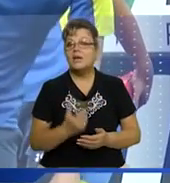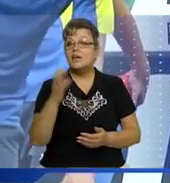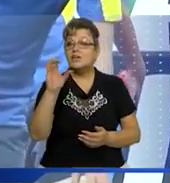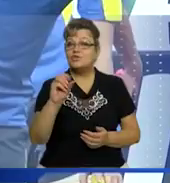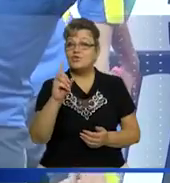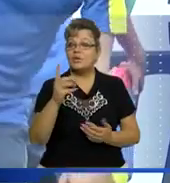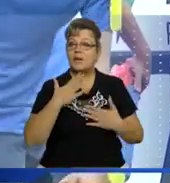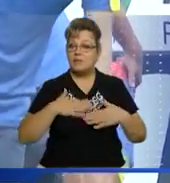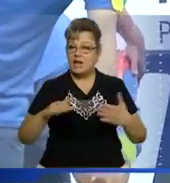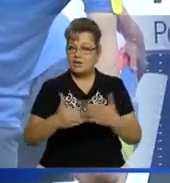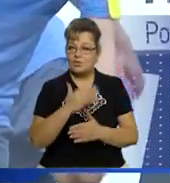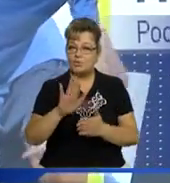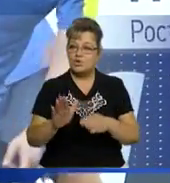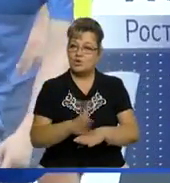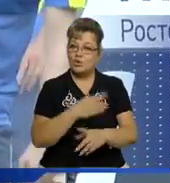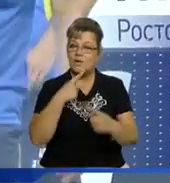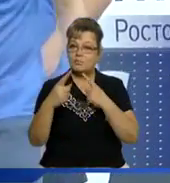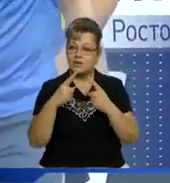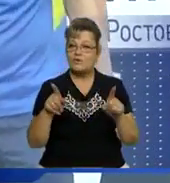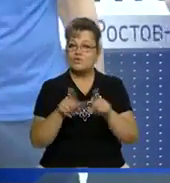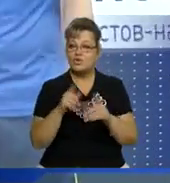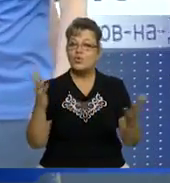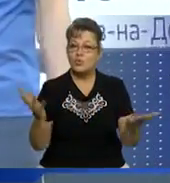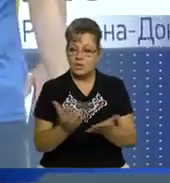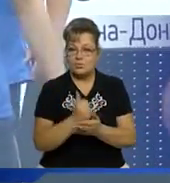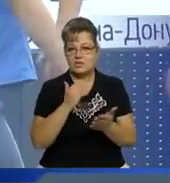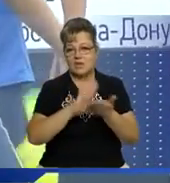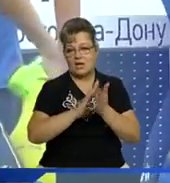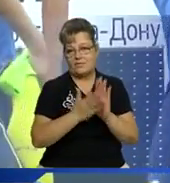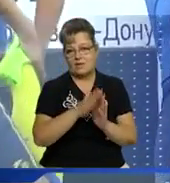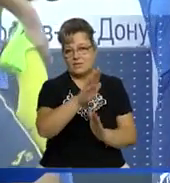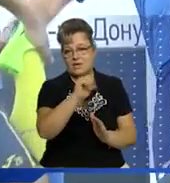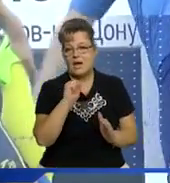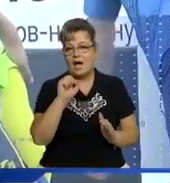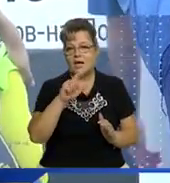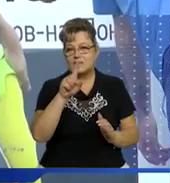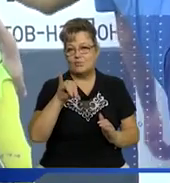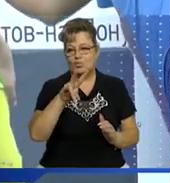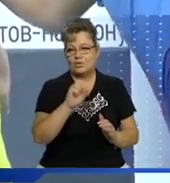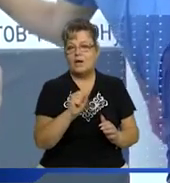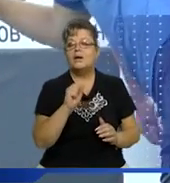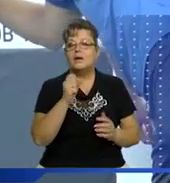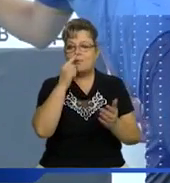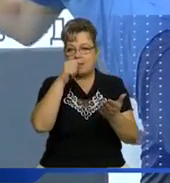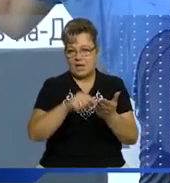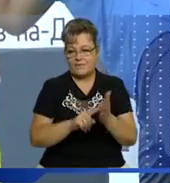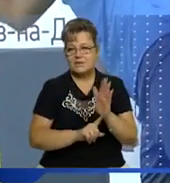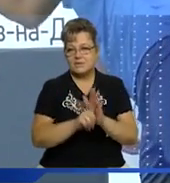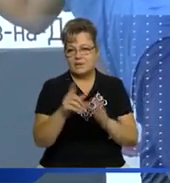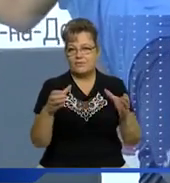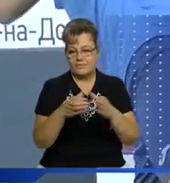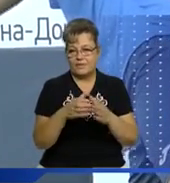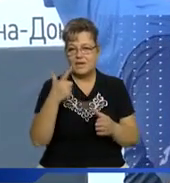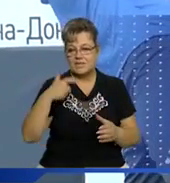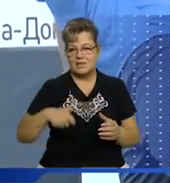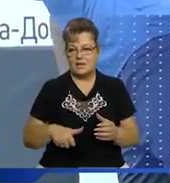Еще одна приятная новость. После долгих переговоров все же удалось договориться об аренде Сердара Азмуна. Иранец появится в стартовом составе на матче